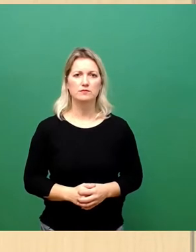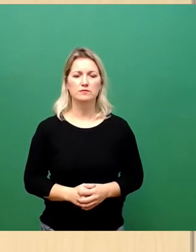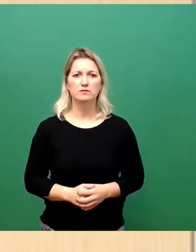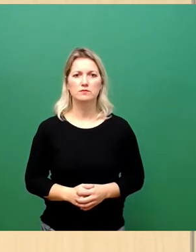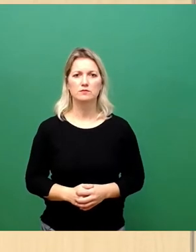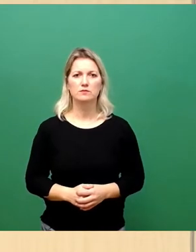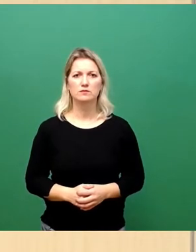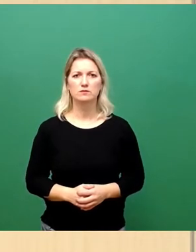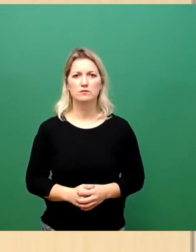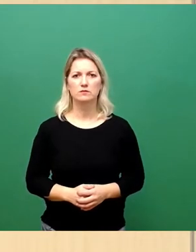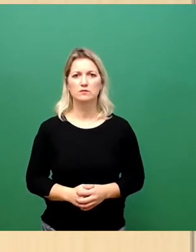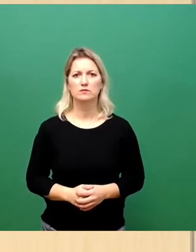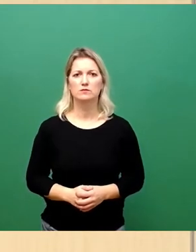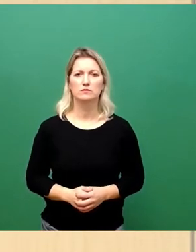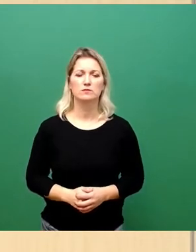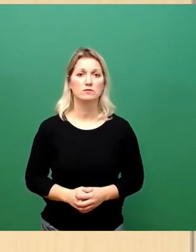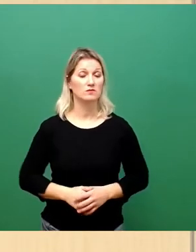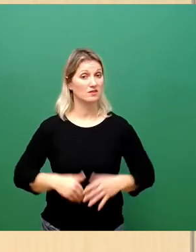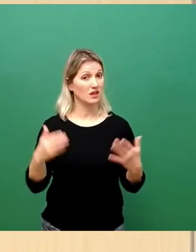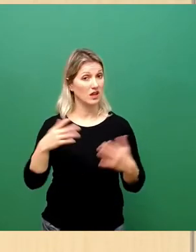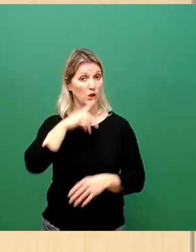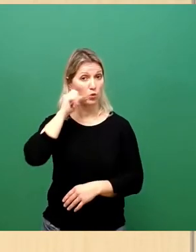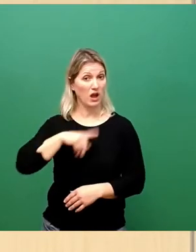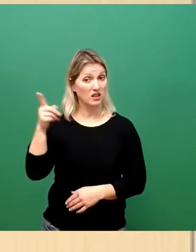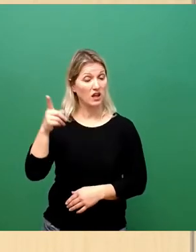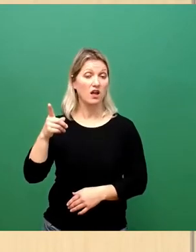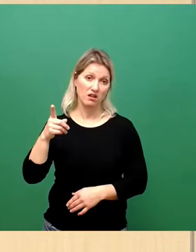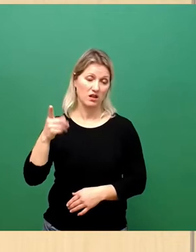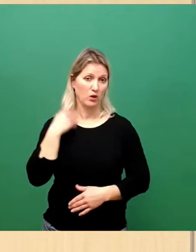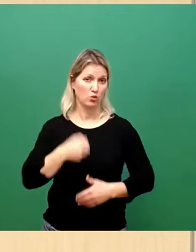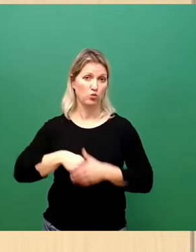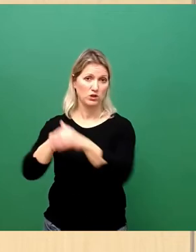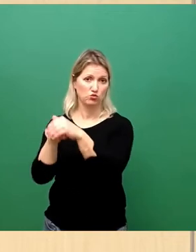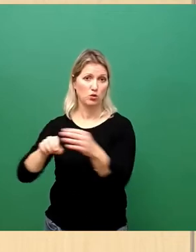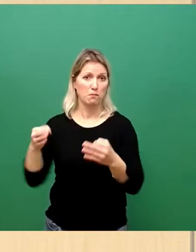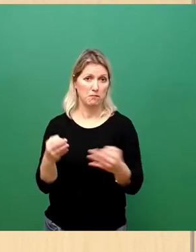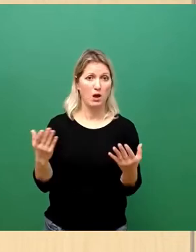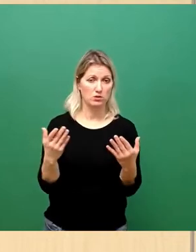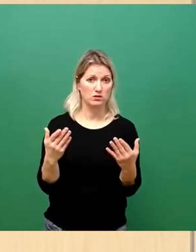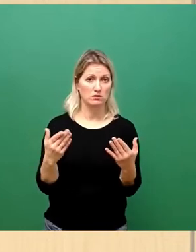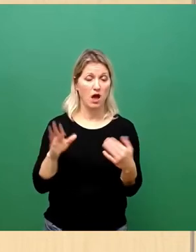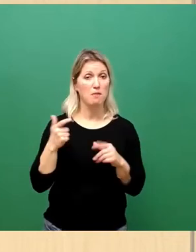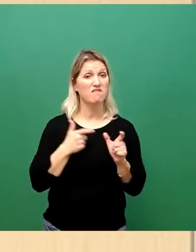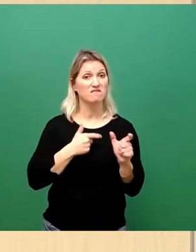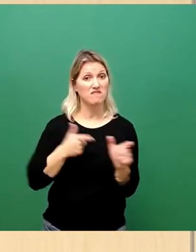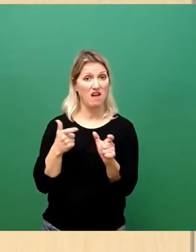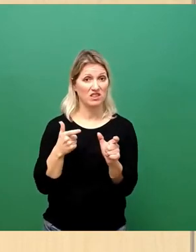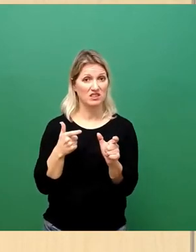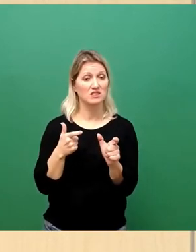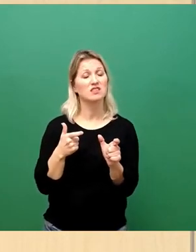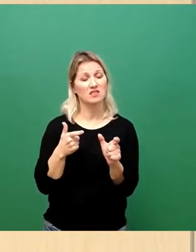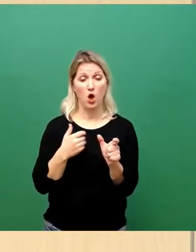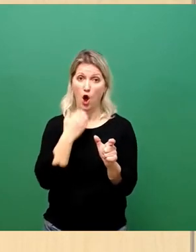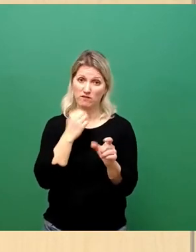Jetzt braucht die Ukraine unsere Unterstützung, aber die Waffen müssen schnellstmöglich wieder schweigen. Es gilt,